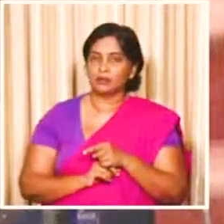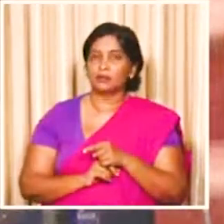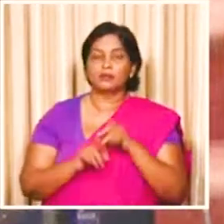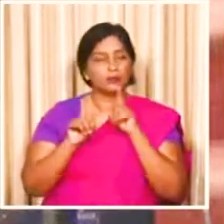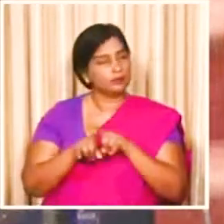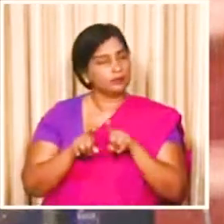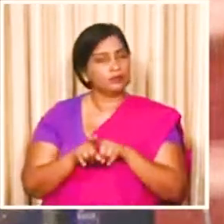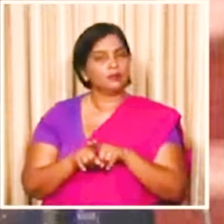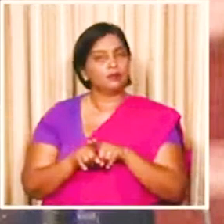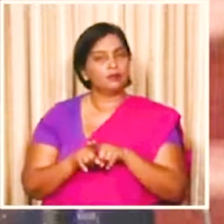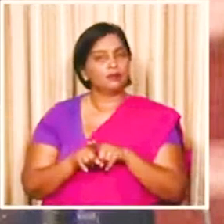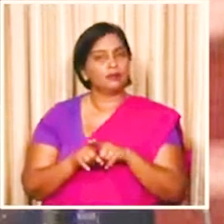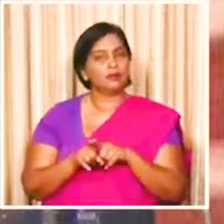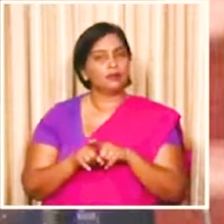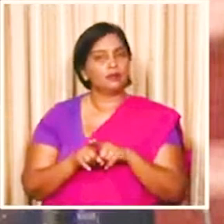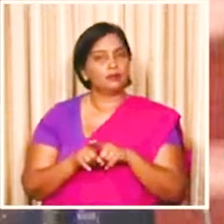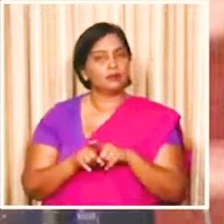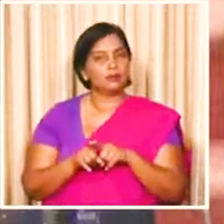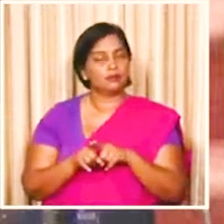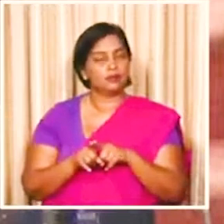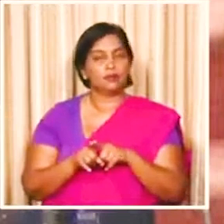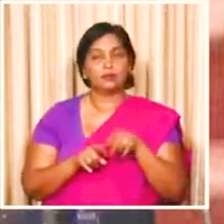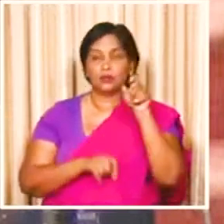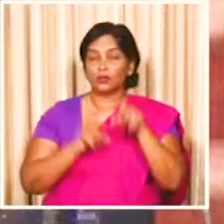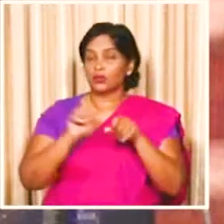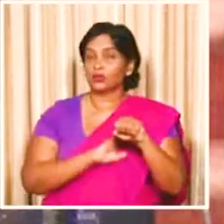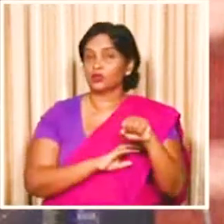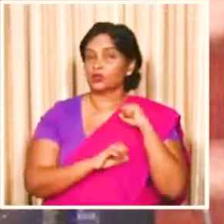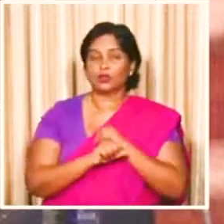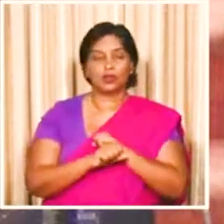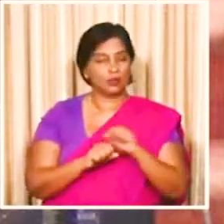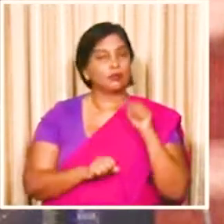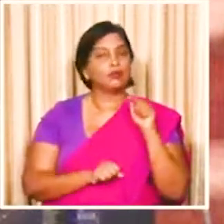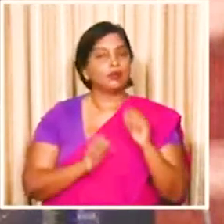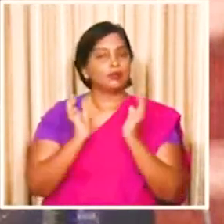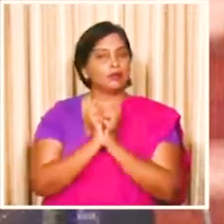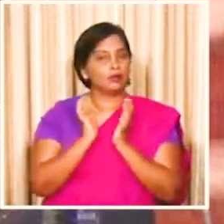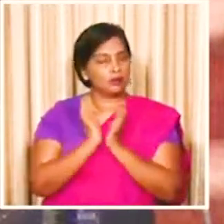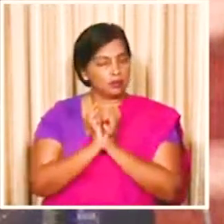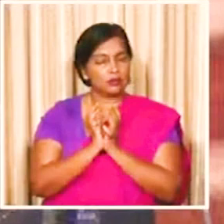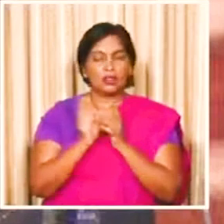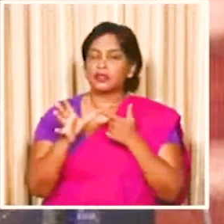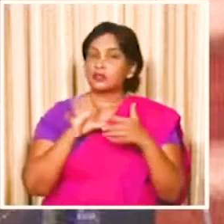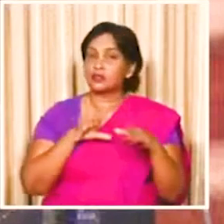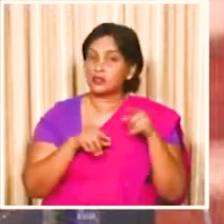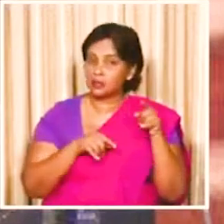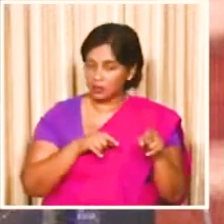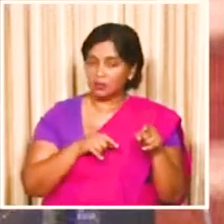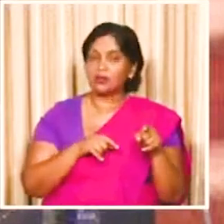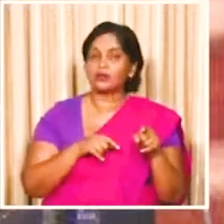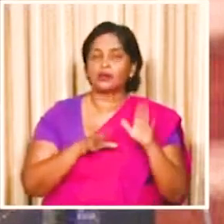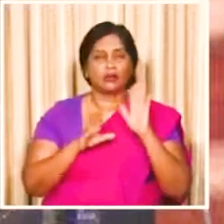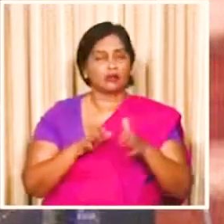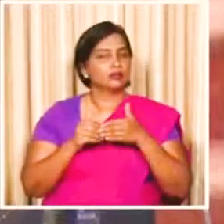எங்களுடைய விவசாயிகளுடைய அழிவை மேற்கொள்கின்ற அத்தனை வன ஜீவராசிகளையும் ஒரு